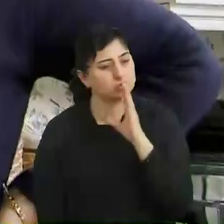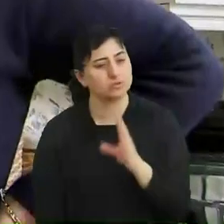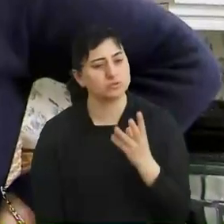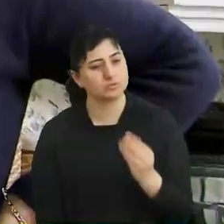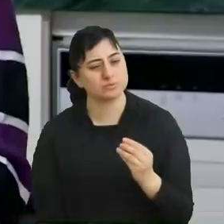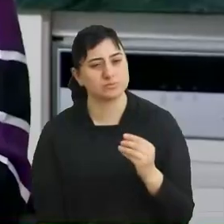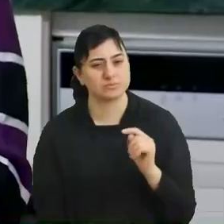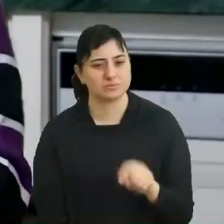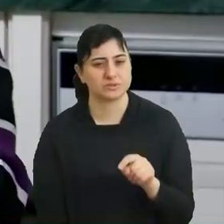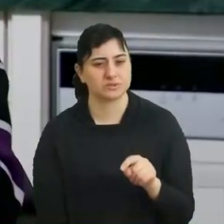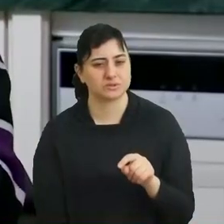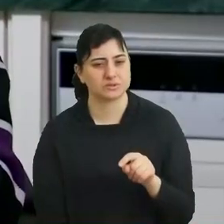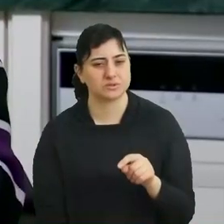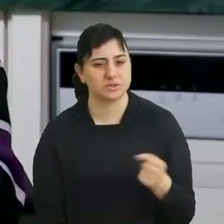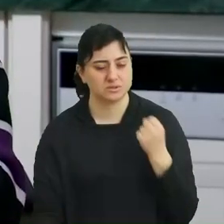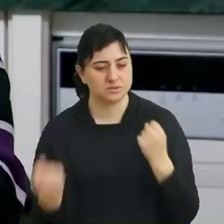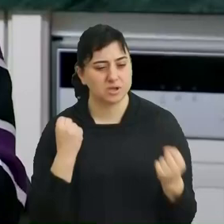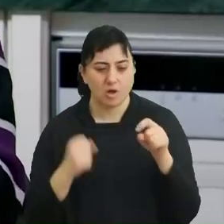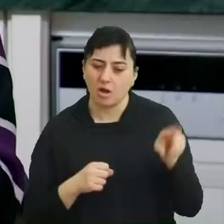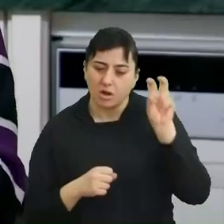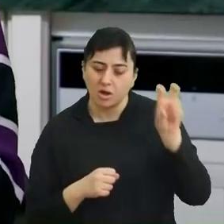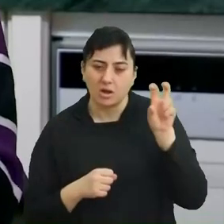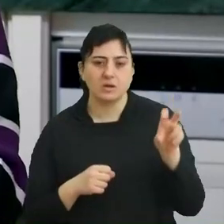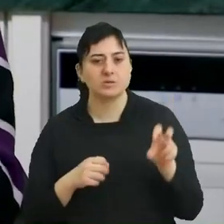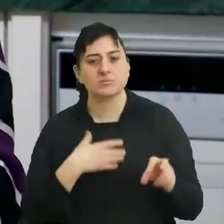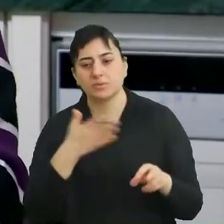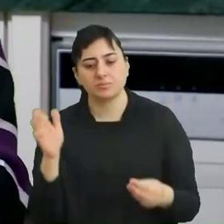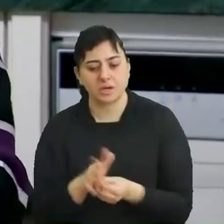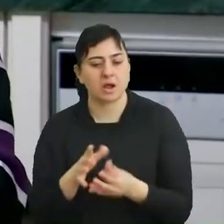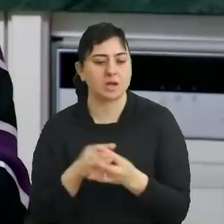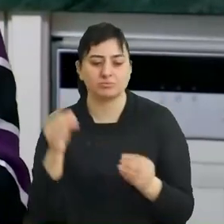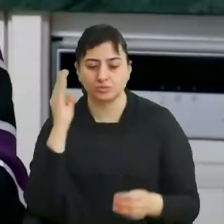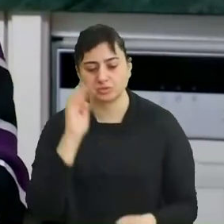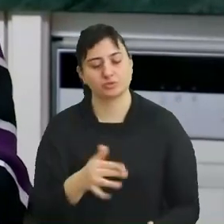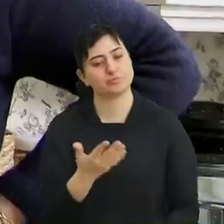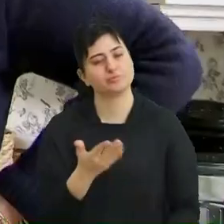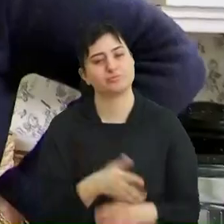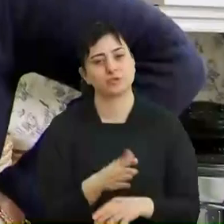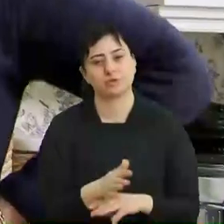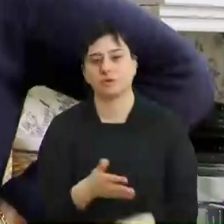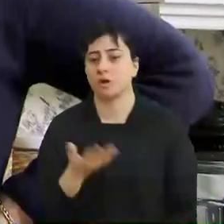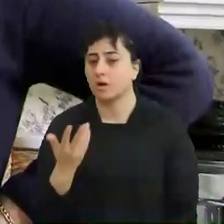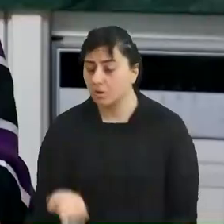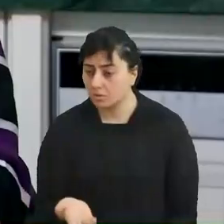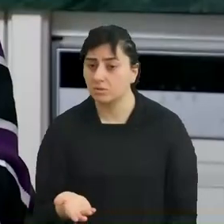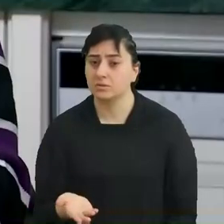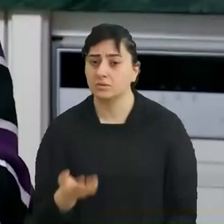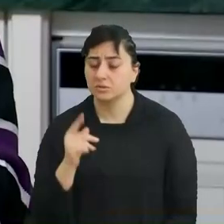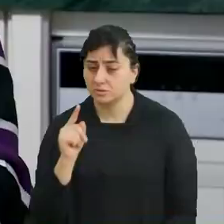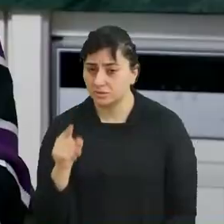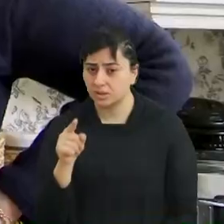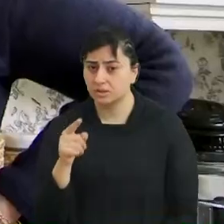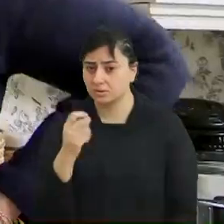söylüyorum. Daldık şu saati Dumble fikrine. Benim rutin başçı kaçırdım vallahi. Doğru söylüyorsun. Heh. Tabii ya.